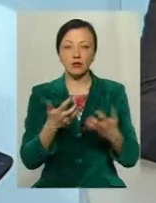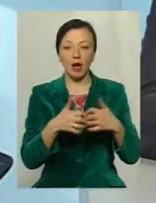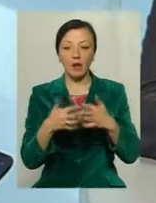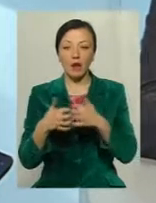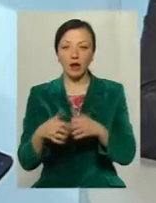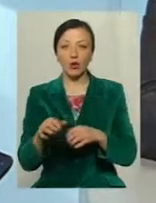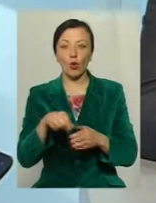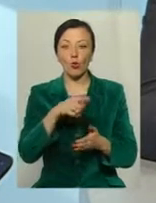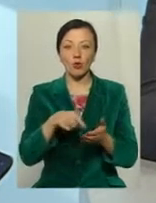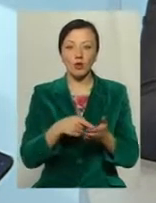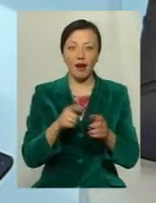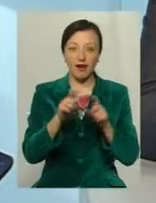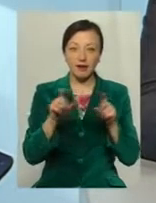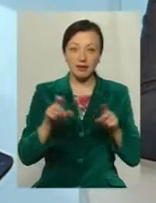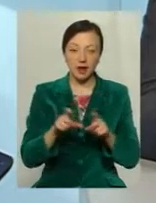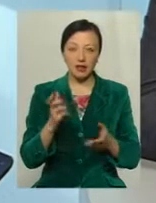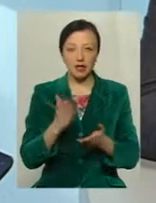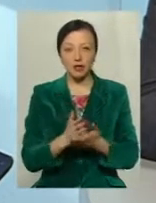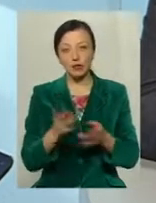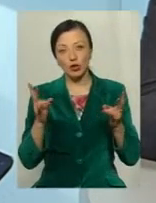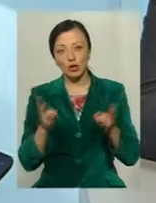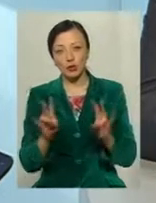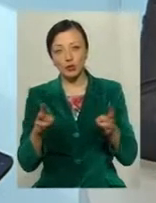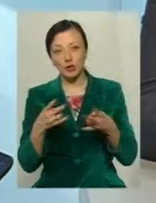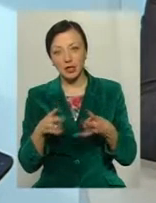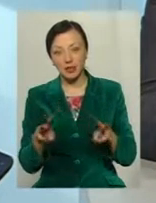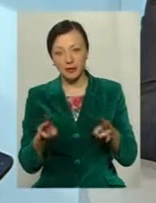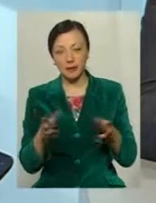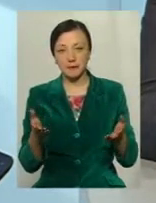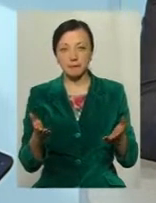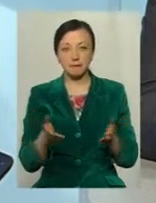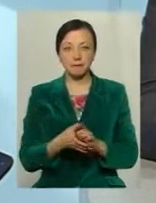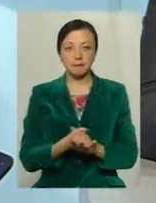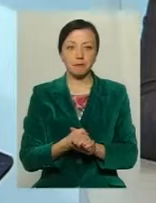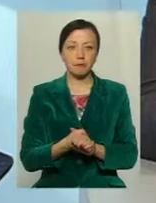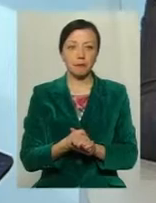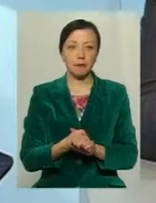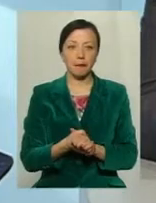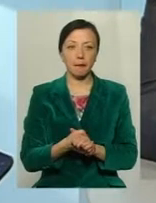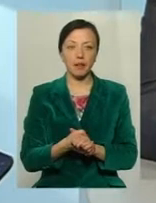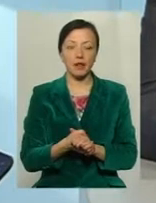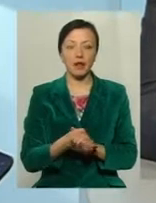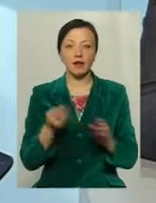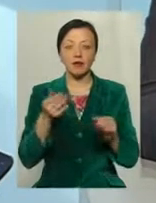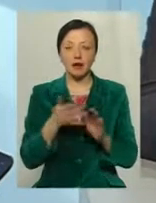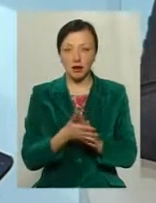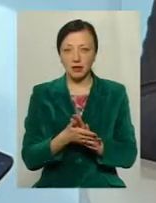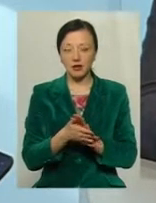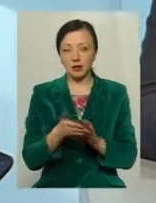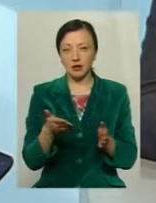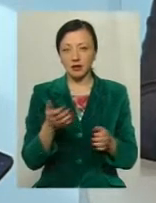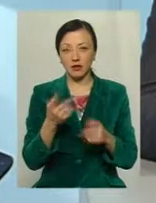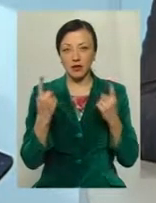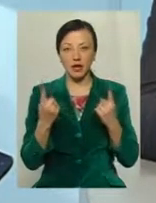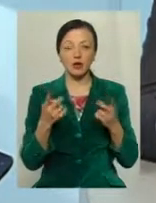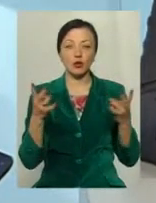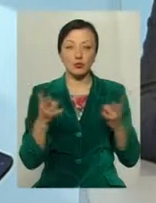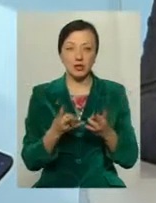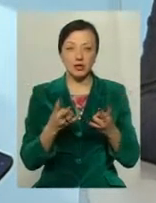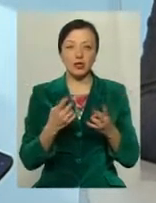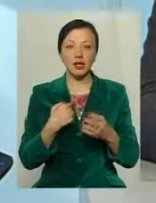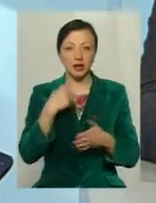і академія, де необхідно подивитися, чи потрібно нам скільки, і як їх об'єднати і скоротити. Це питання кількість медичних училищ, які сьогодні є.